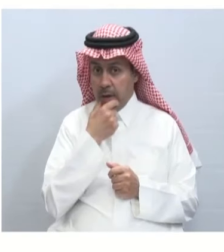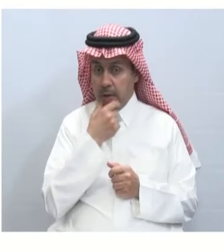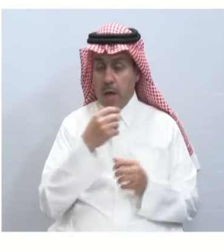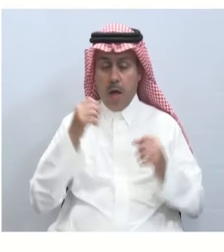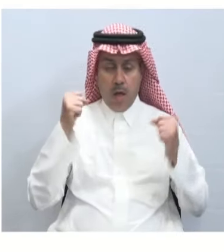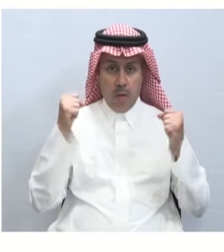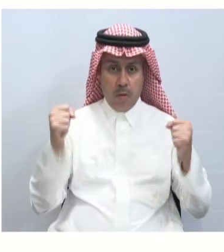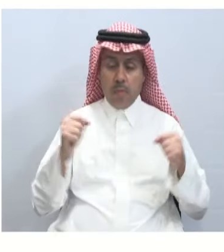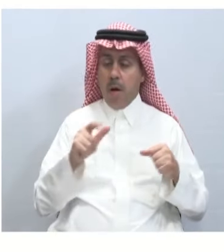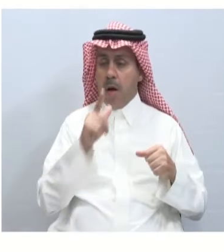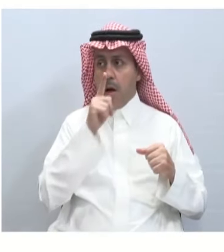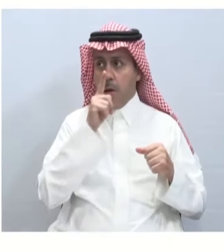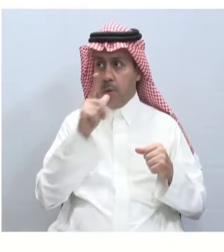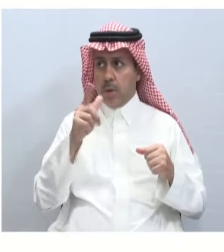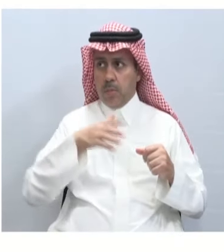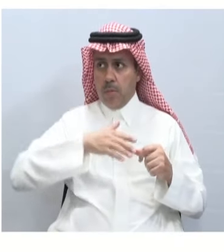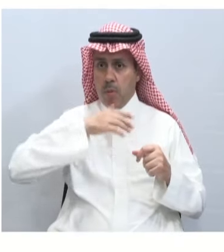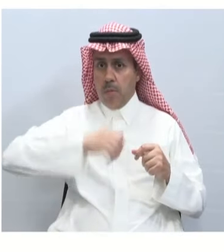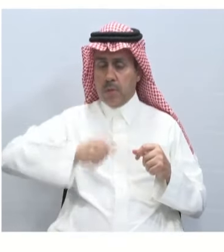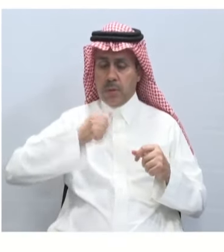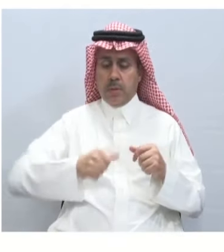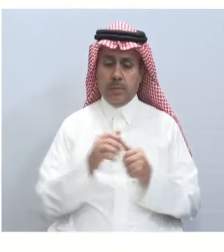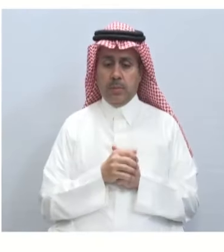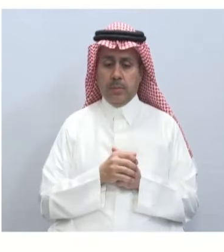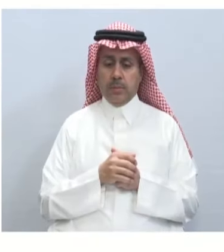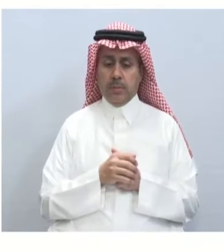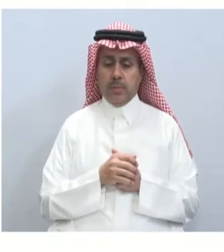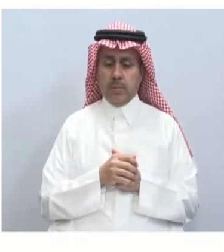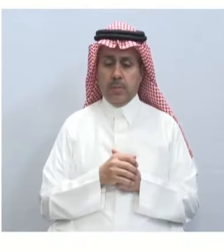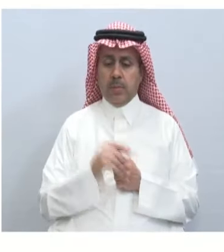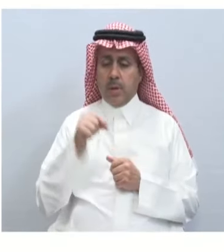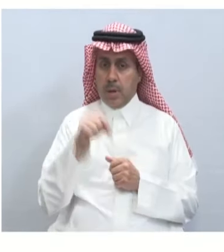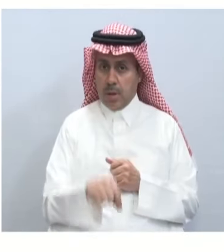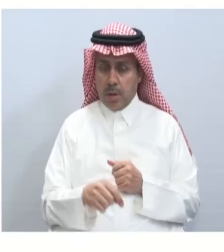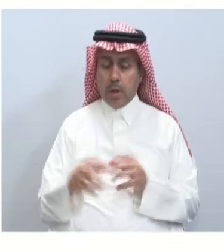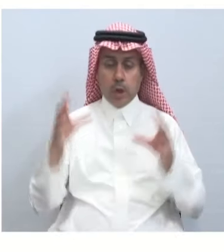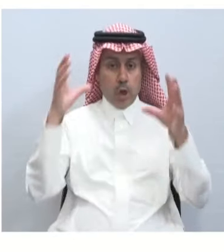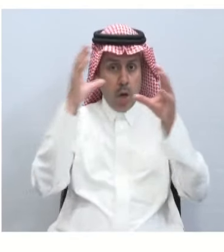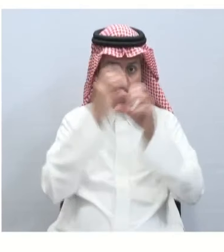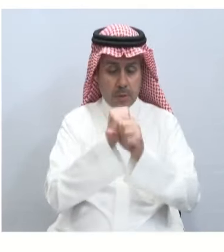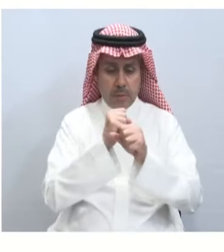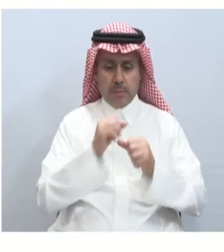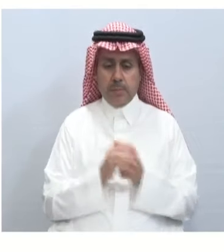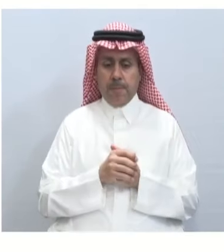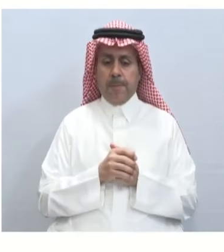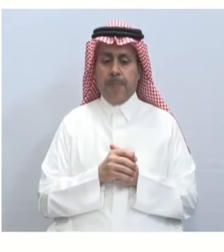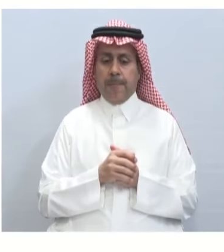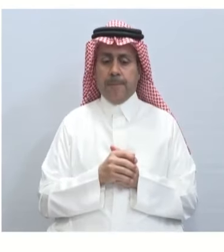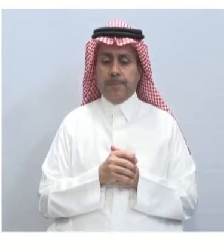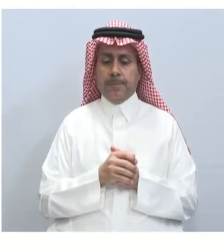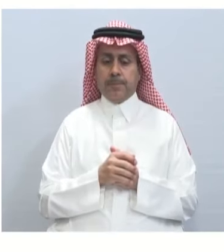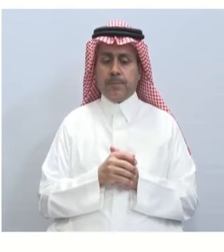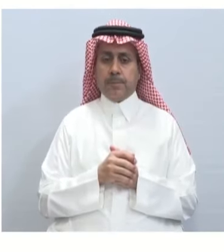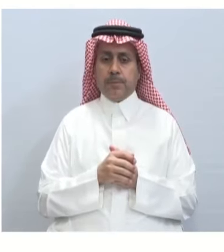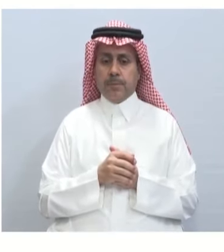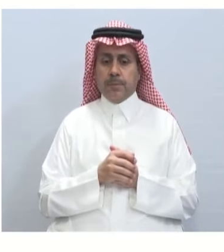في قول النبي صلى الله عليه وسلم ان قامت الساعه الساعه يعني ماذا احسنتم يعني